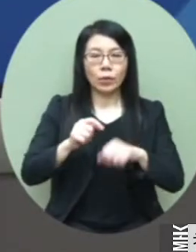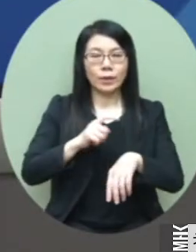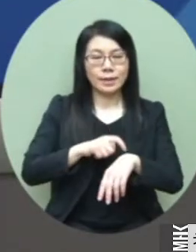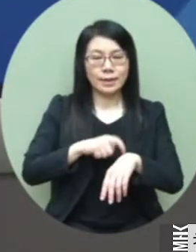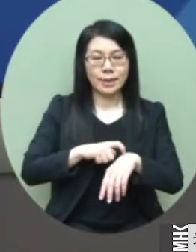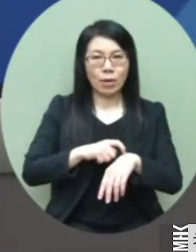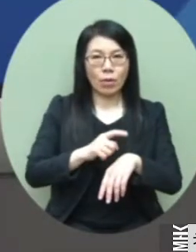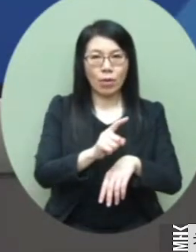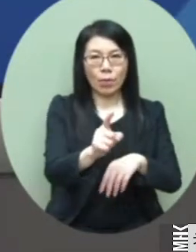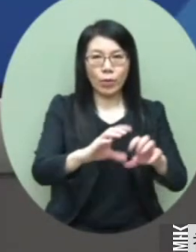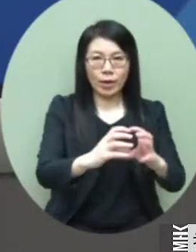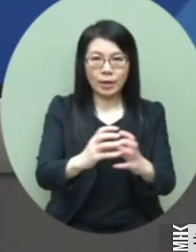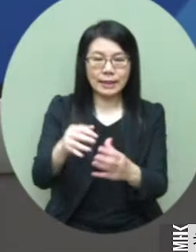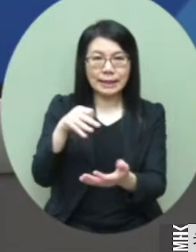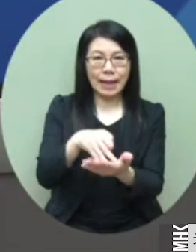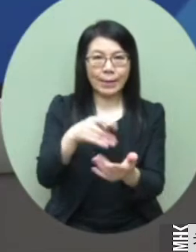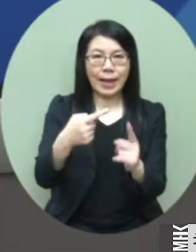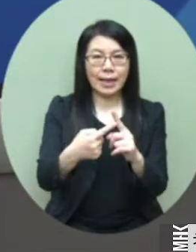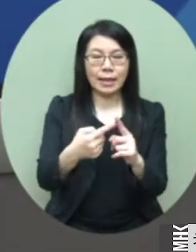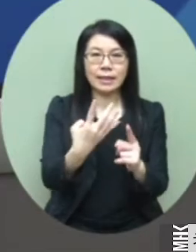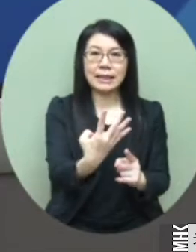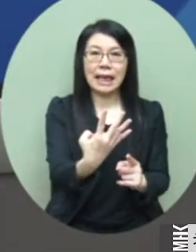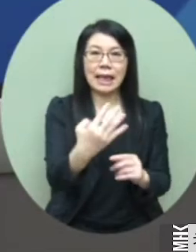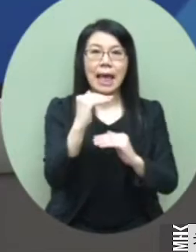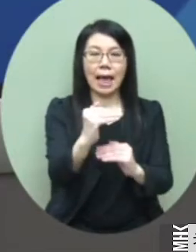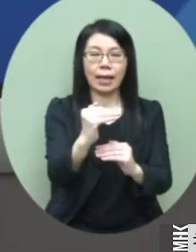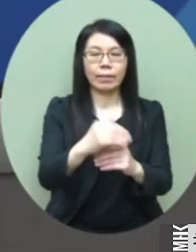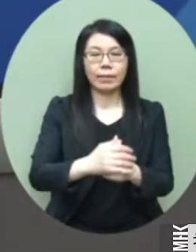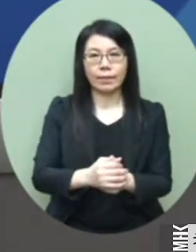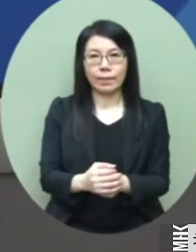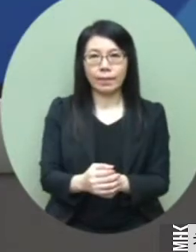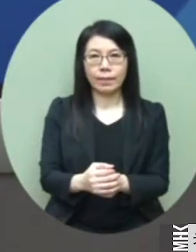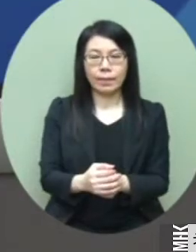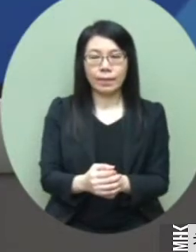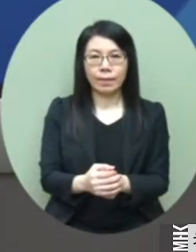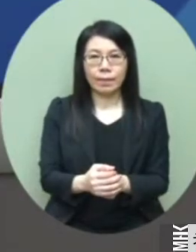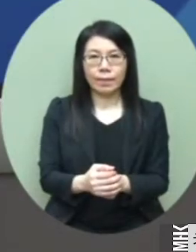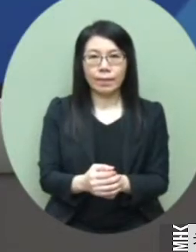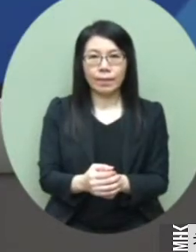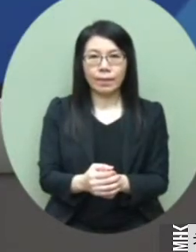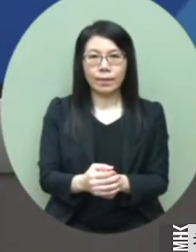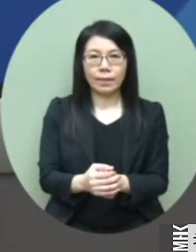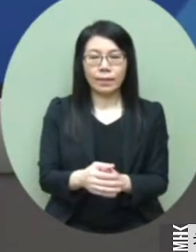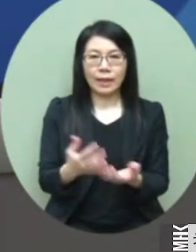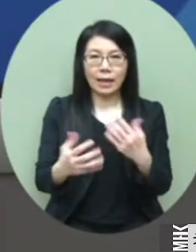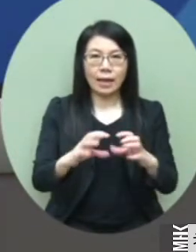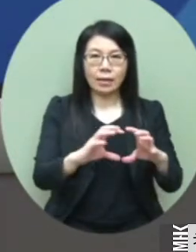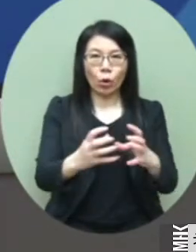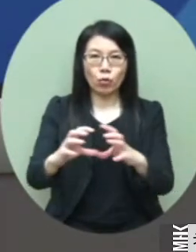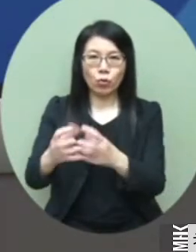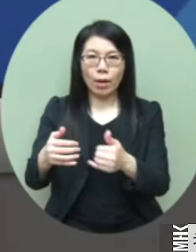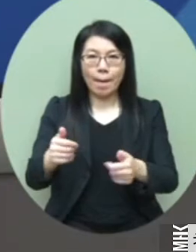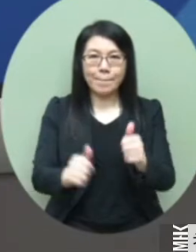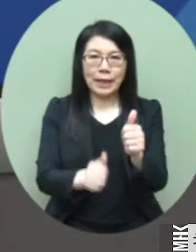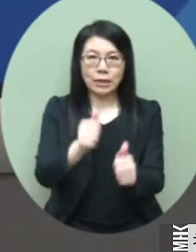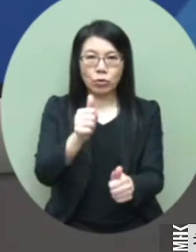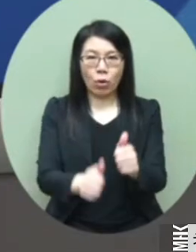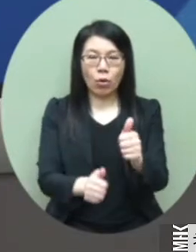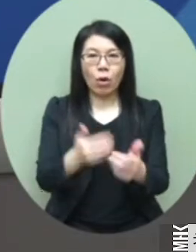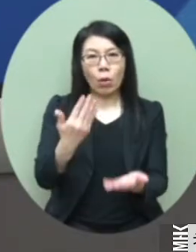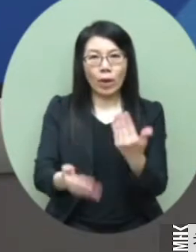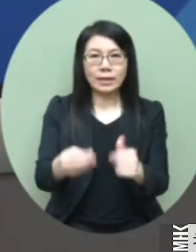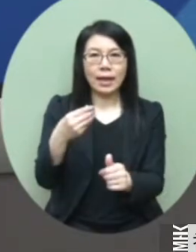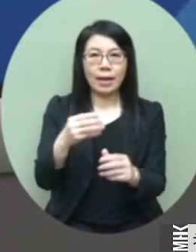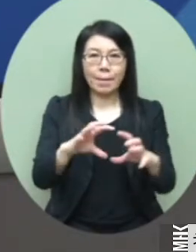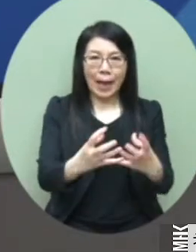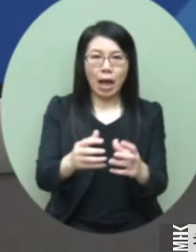咧，每一組嘅參與者咧係以4人為限，但係喺進行對制比賽或者對賽訓